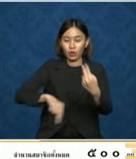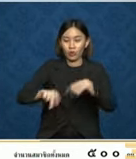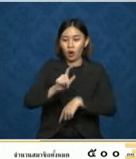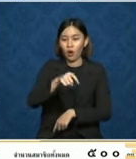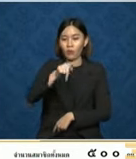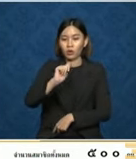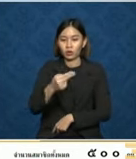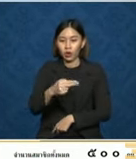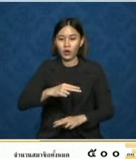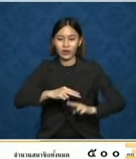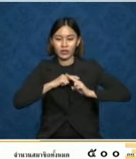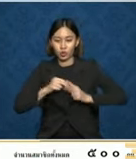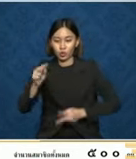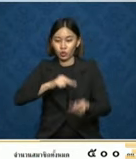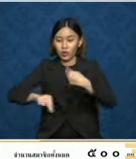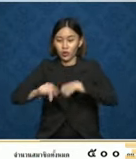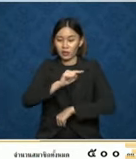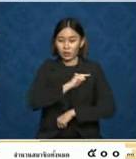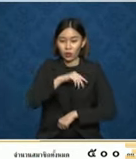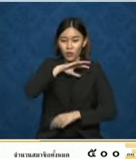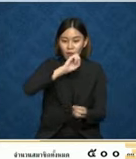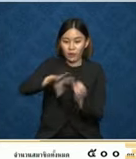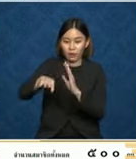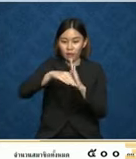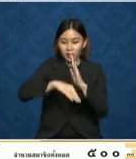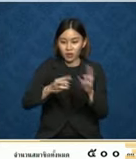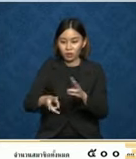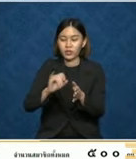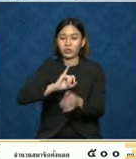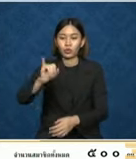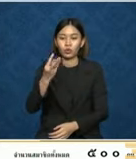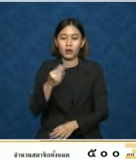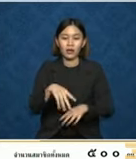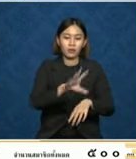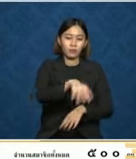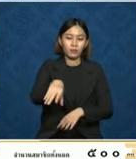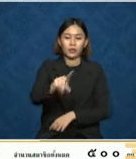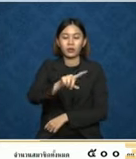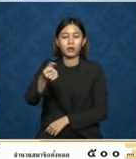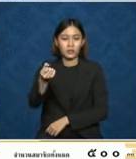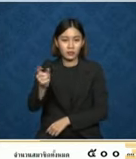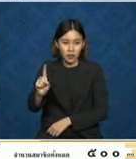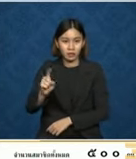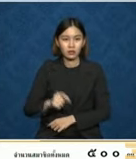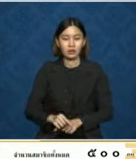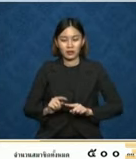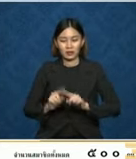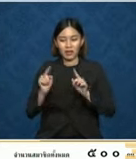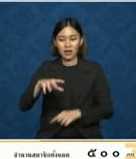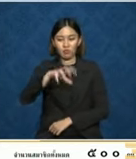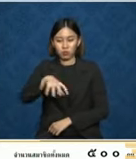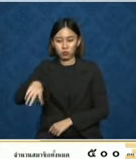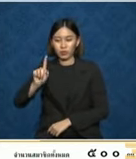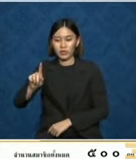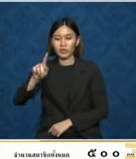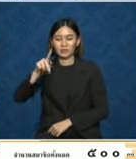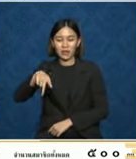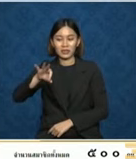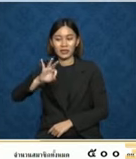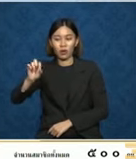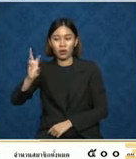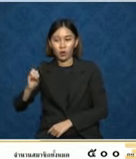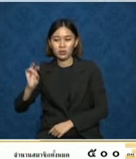อปท.และเอกชนที่มีการกำจัดอย่างถูกวิธีเพียงแค่111แห่งเท่านั้นในขณะที่อีก 1,963 แห่